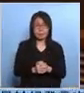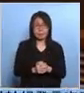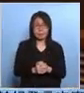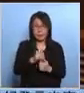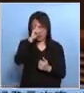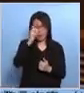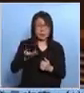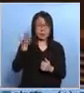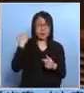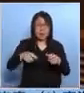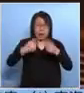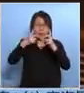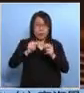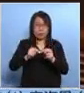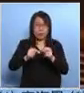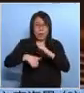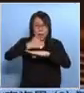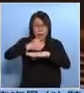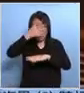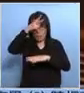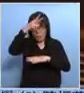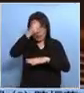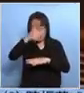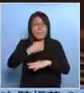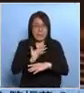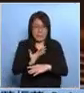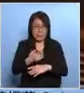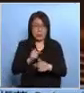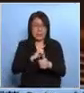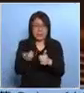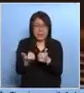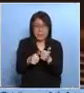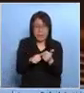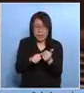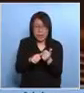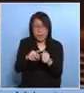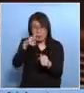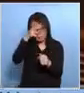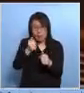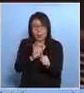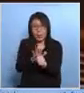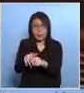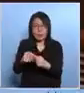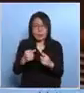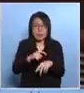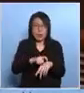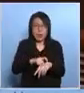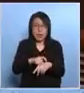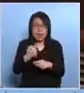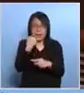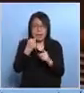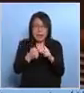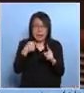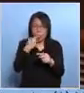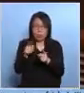我記得林鄭月娥還未做特首，她還是政務司司長的時候呢，她是一個叫人口督導委員會